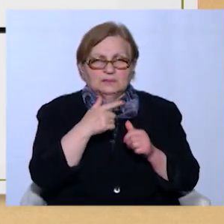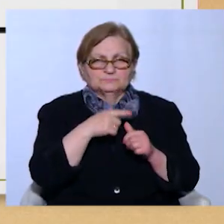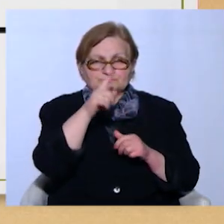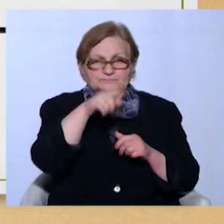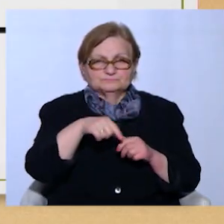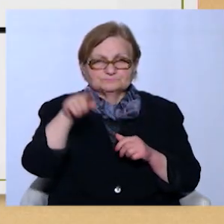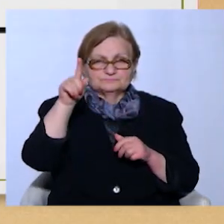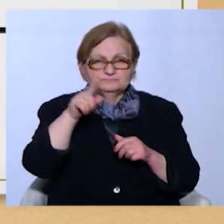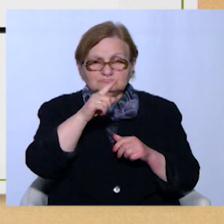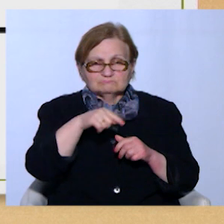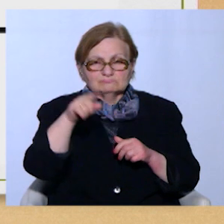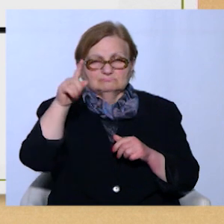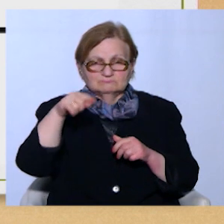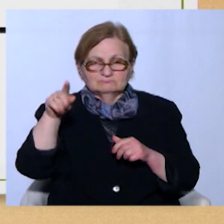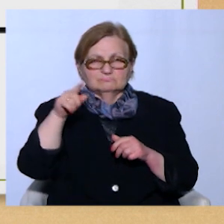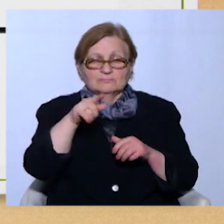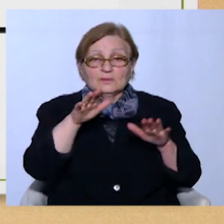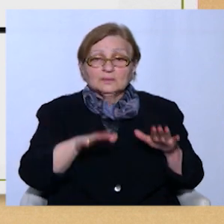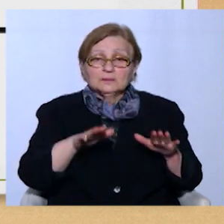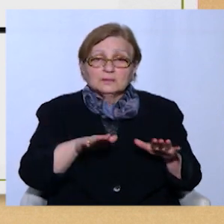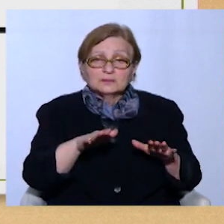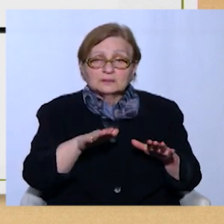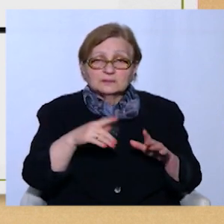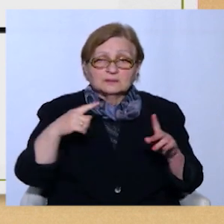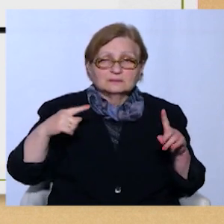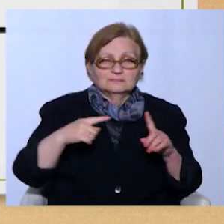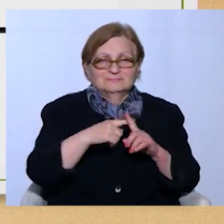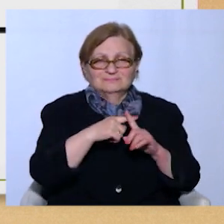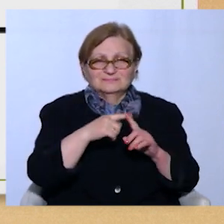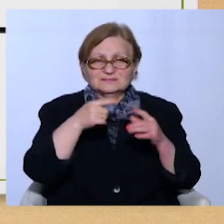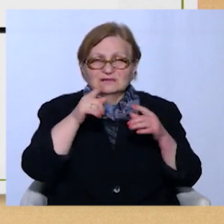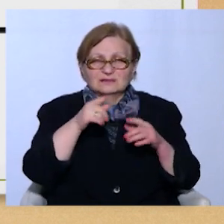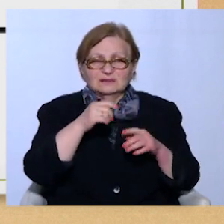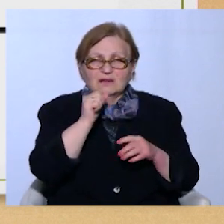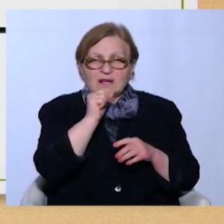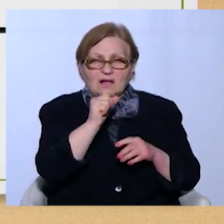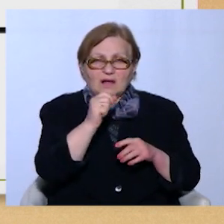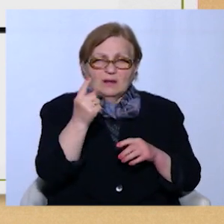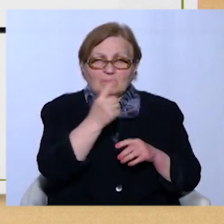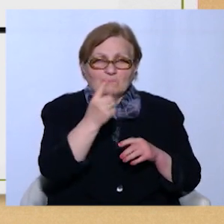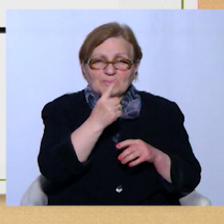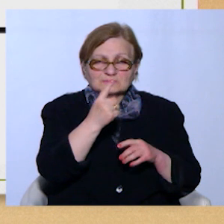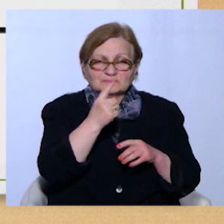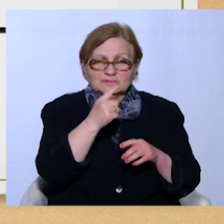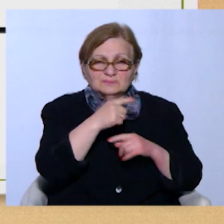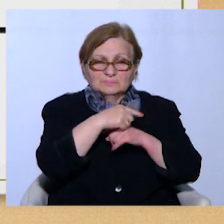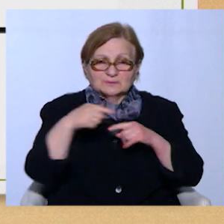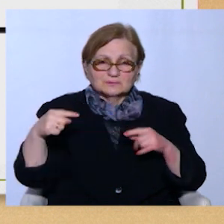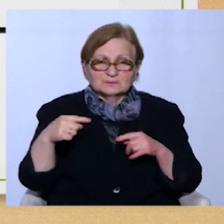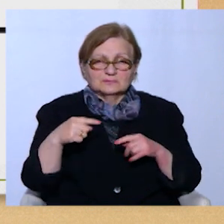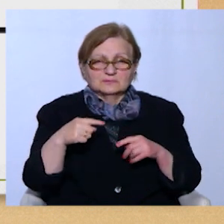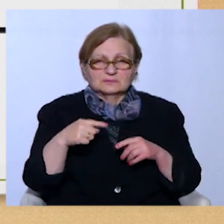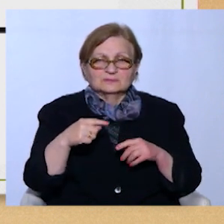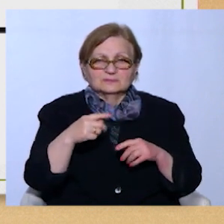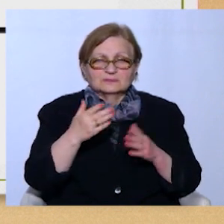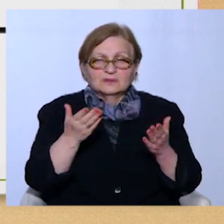და მის ამ მდებარეობას წვეთს a პირველი პარამეტრი და